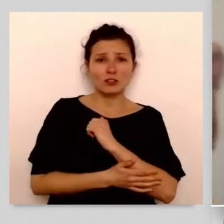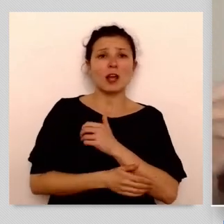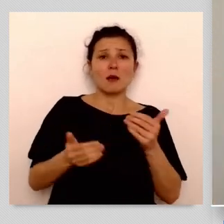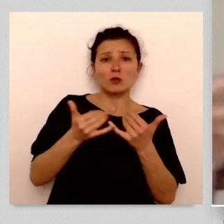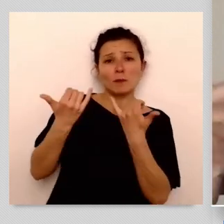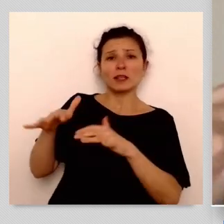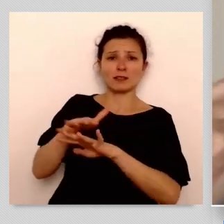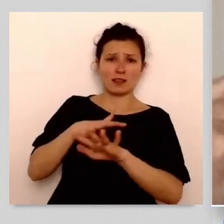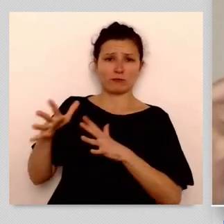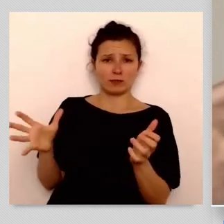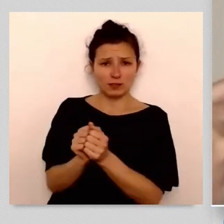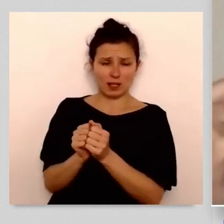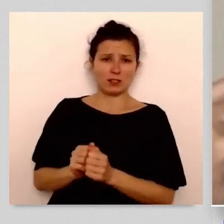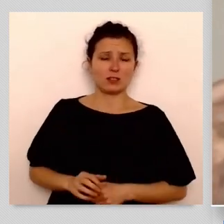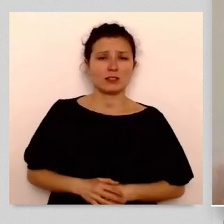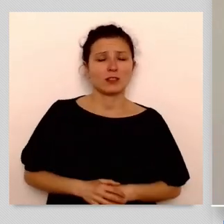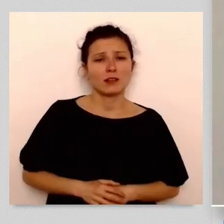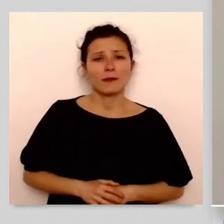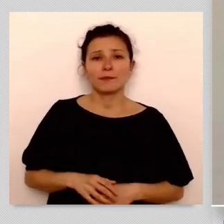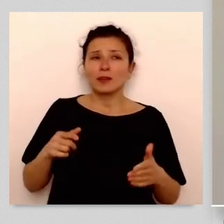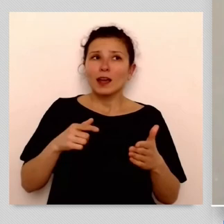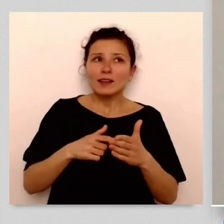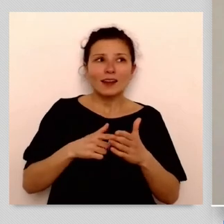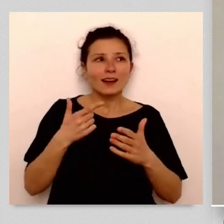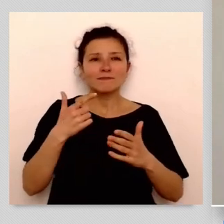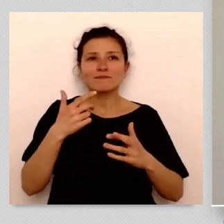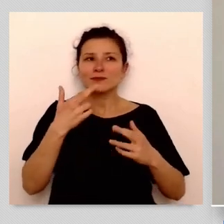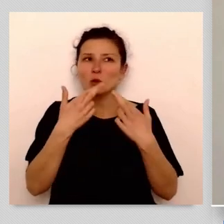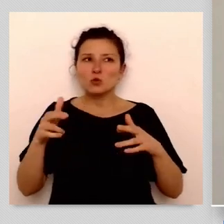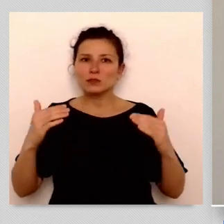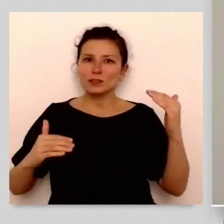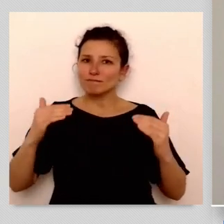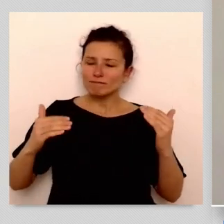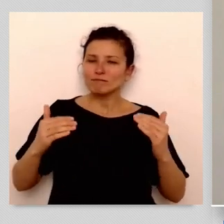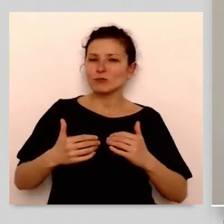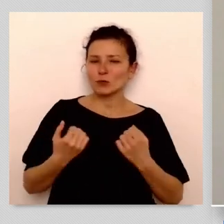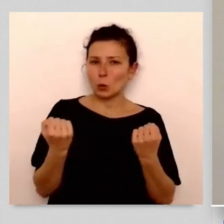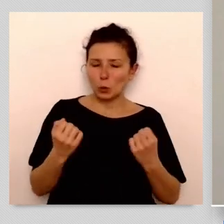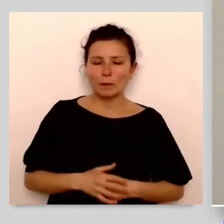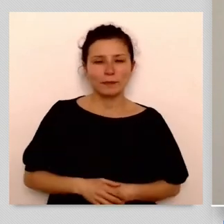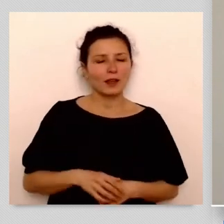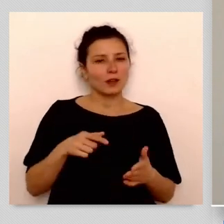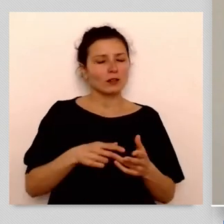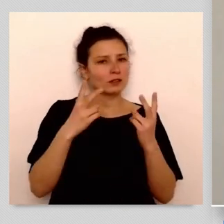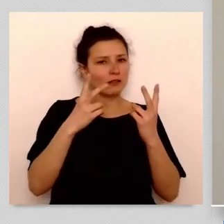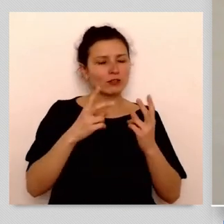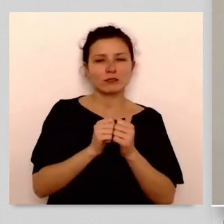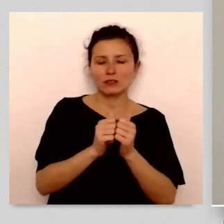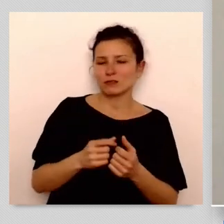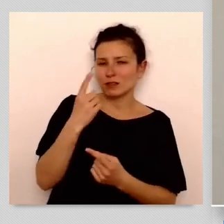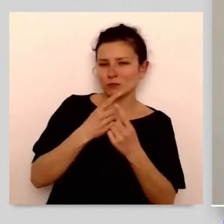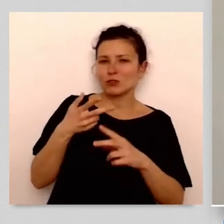więc te dysonanse są spore i to jest nasze najważniejsze zadanie. Ja myślę, że Fundacja Batorego będzie miała